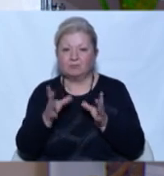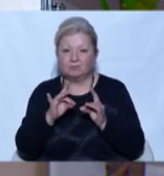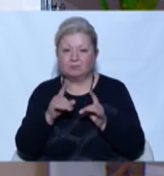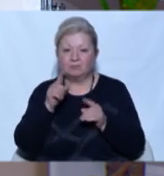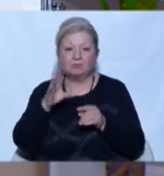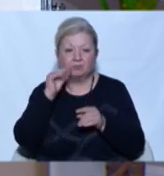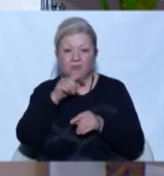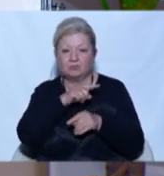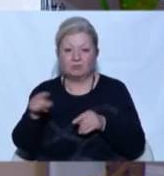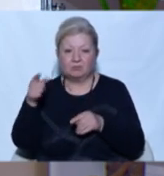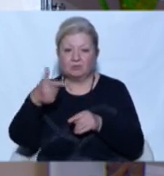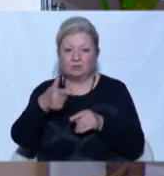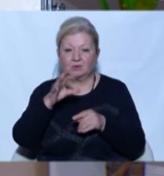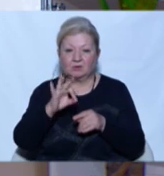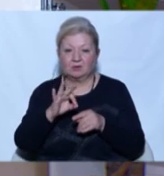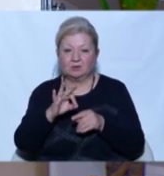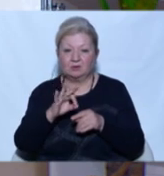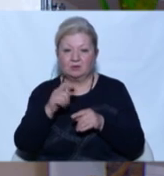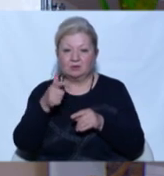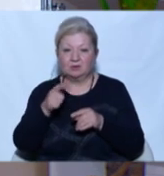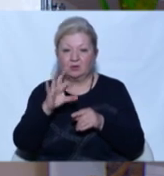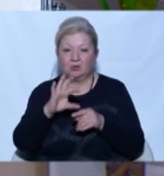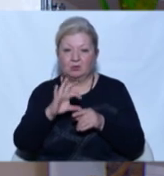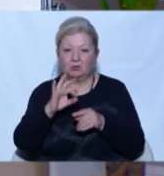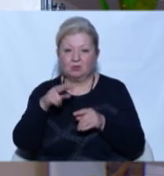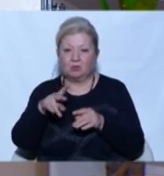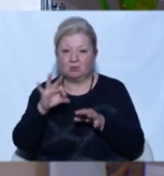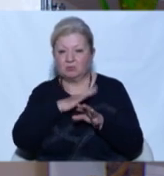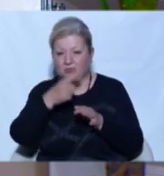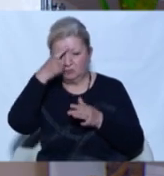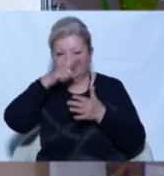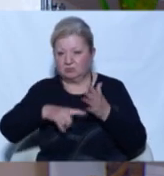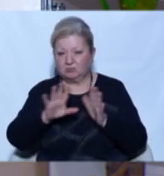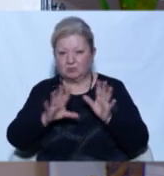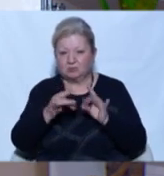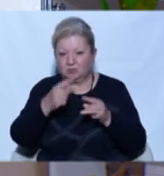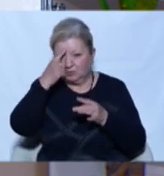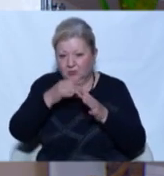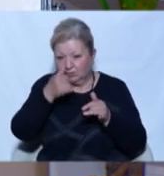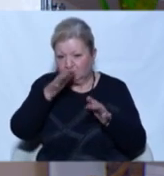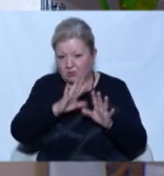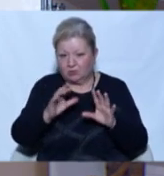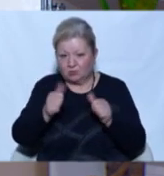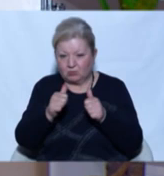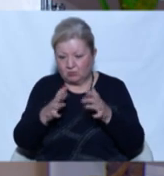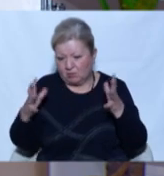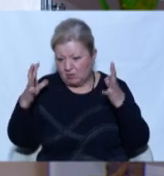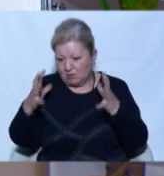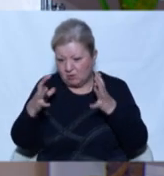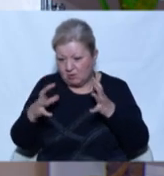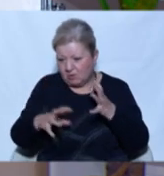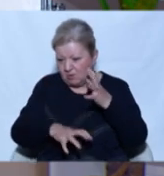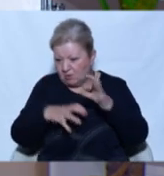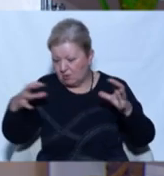im periodische Geologe Maisuar, Osrogurzavonischnet, Radgan Wertskitz Armoet Ginat, Amchelach Meletis Lodebi, Ras und